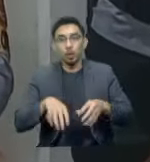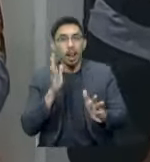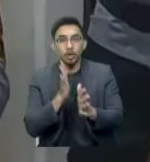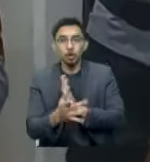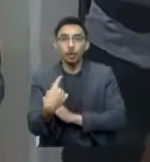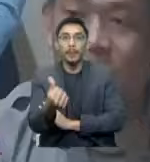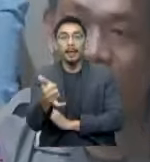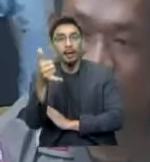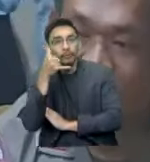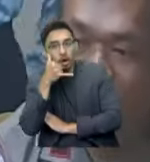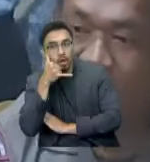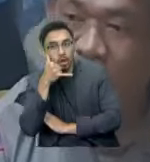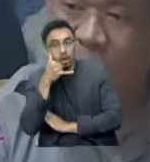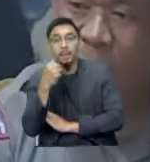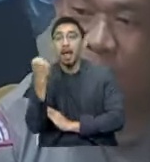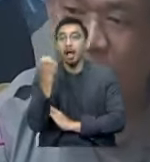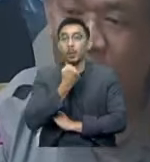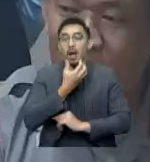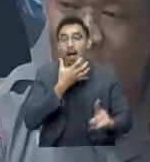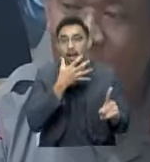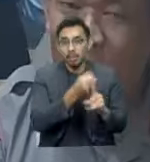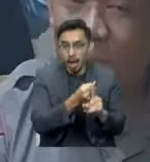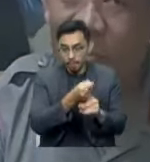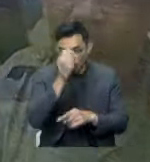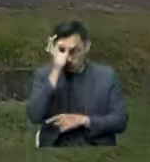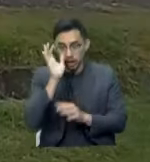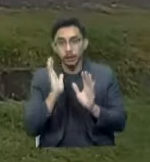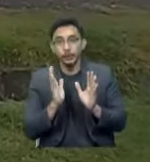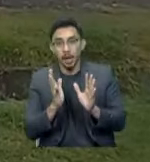Pelaku Arnita ditahan di Mapores Bolaang Mongondo dan terancam hukuman mati.